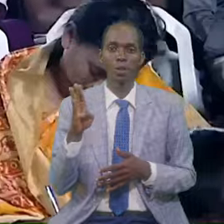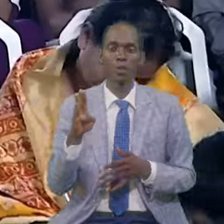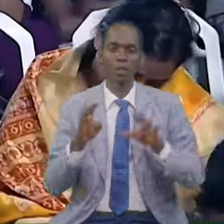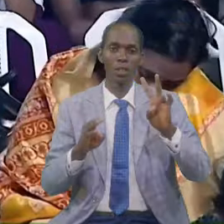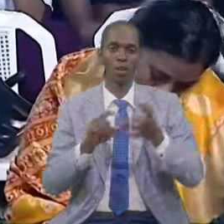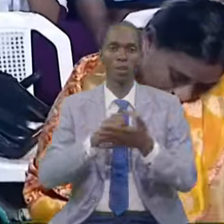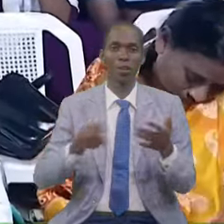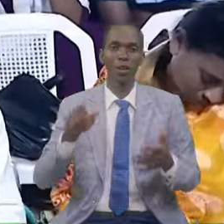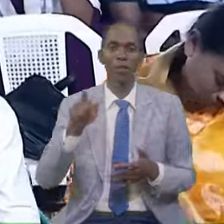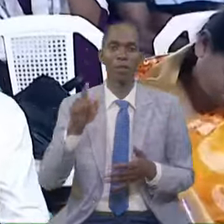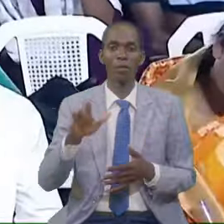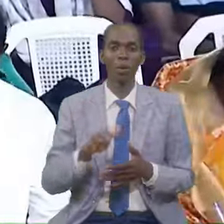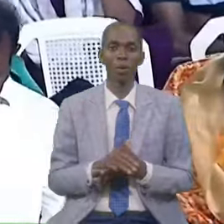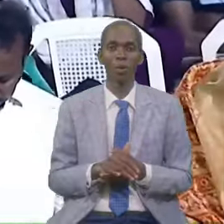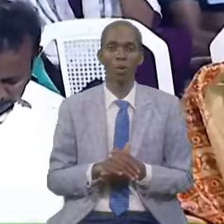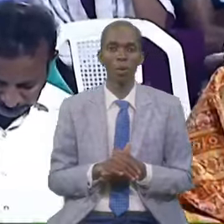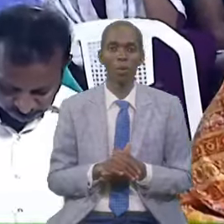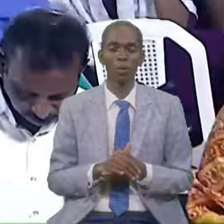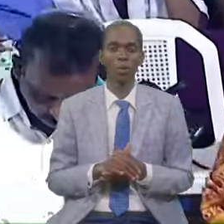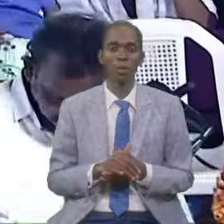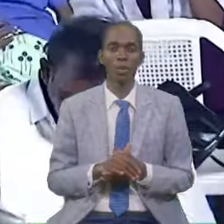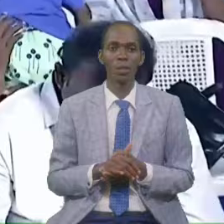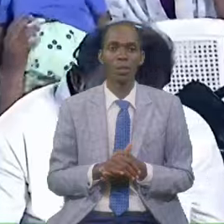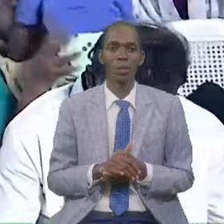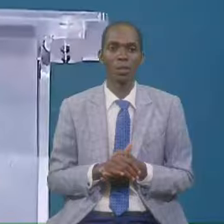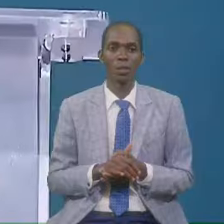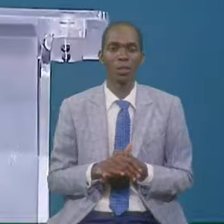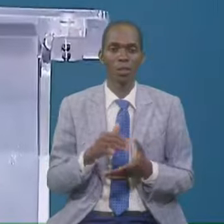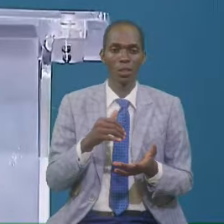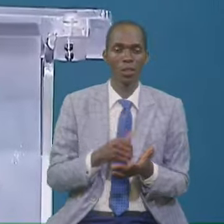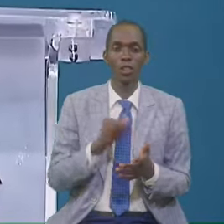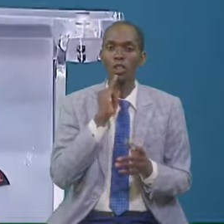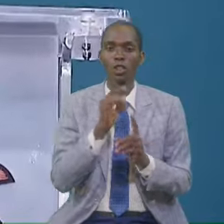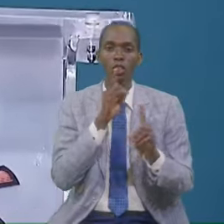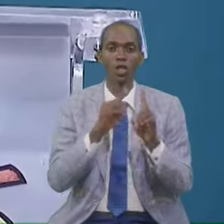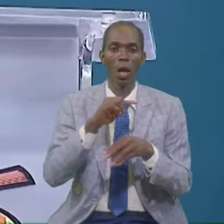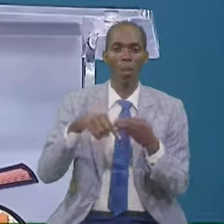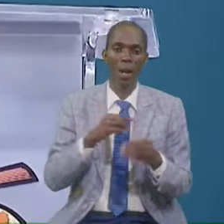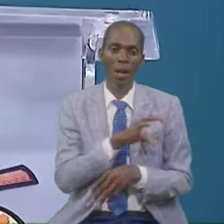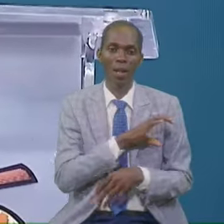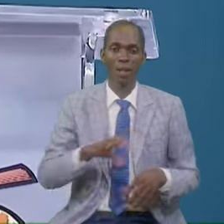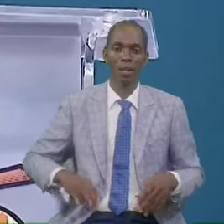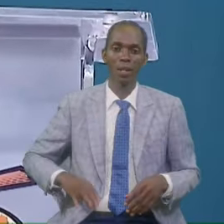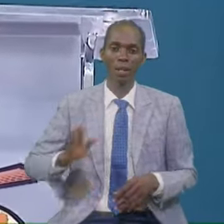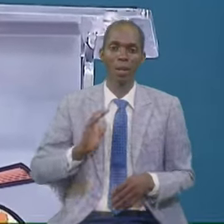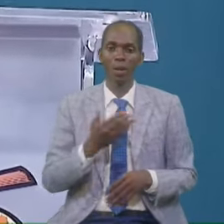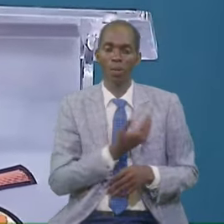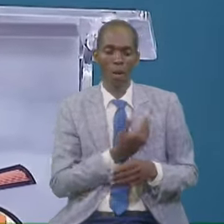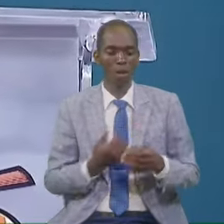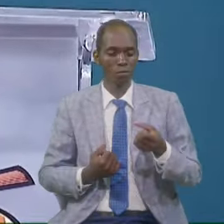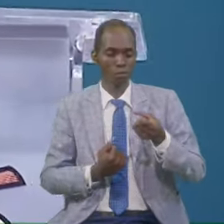హెబ్రీ పత్రిక 7:25. He's talking about Christ, our advocate. మన న్యాయవాది అయిన క్రీస్తు గురించి ఆయన